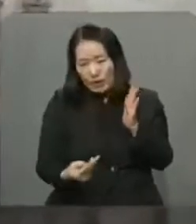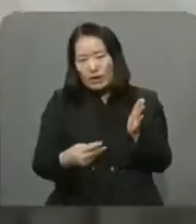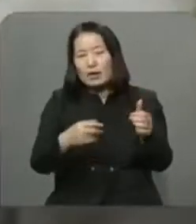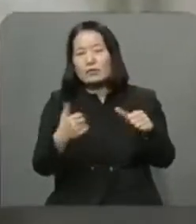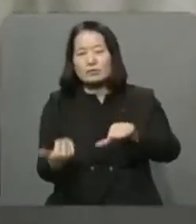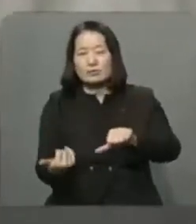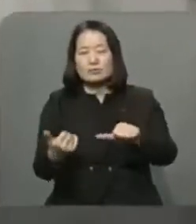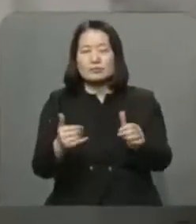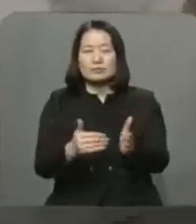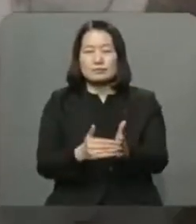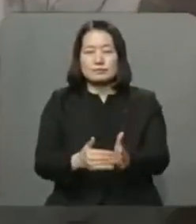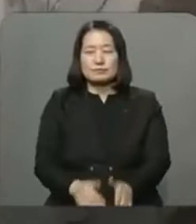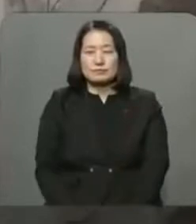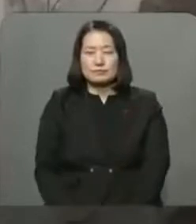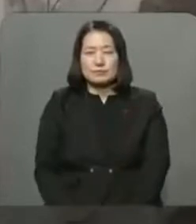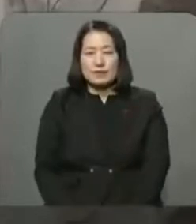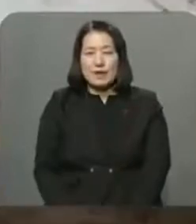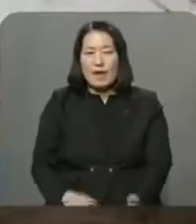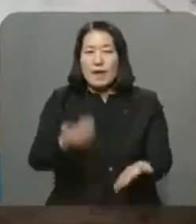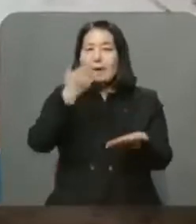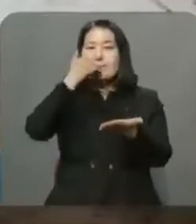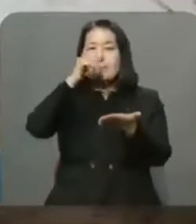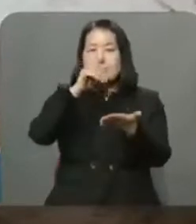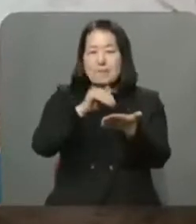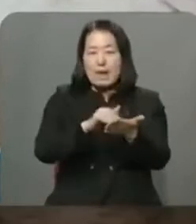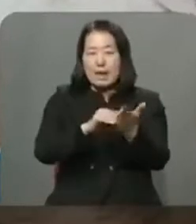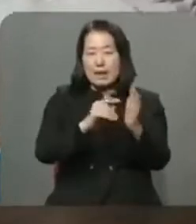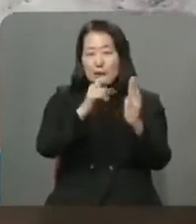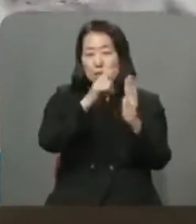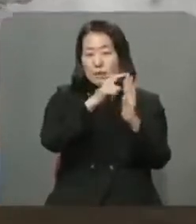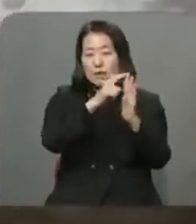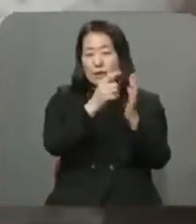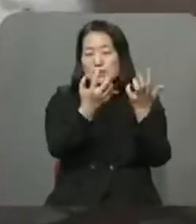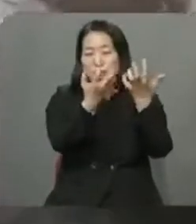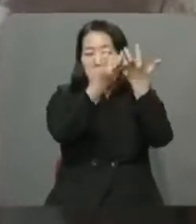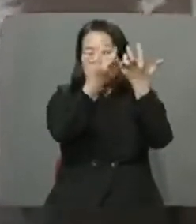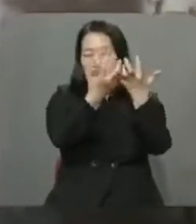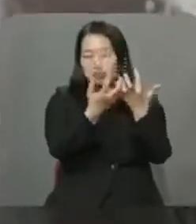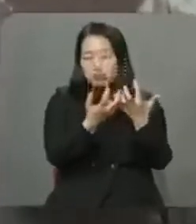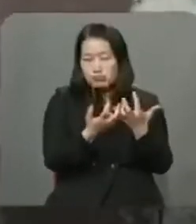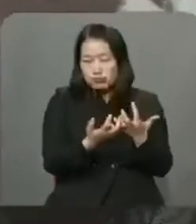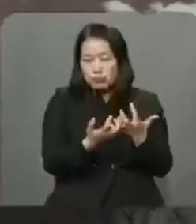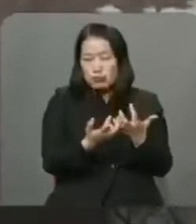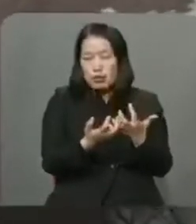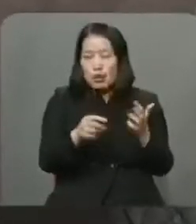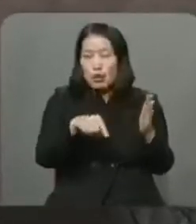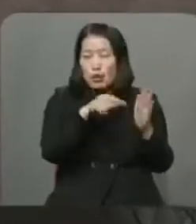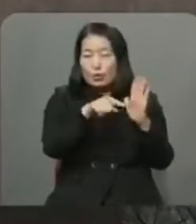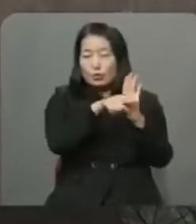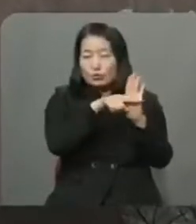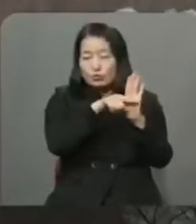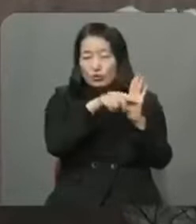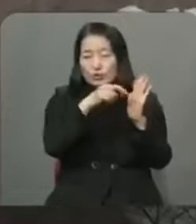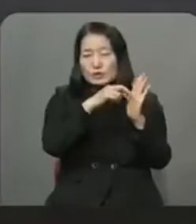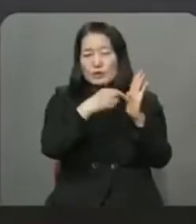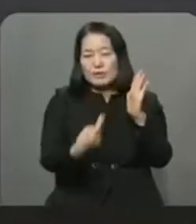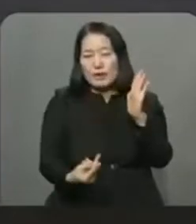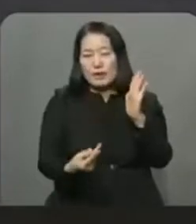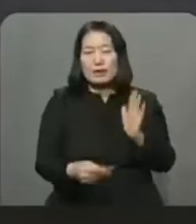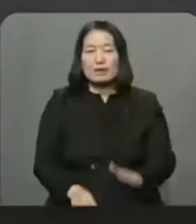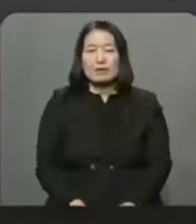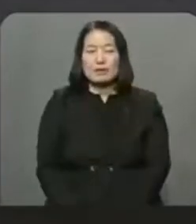때문입니다. 보시는 것처럼 바위로 된 산 꼭대기까지 얼음으로 뒤덮여 있습니다. 사고가 난건이 산의